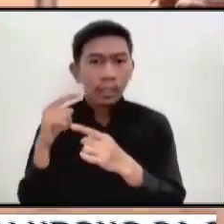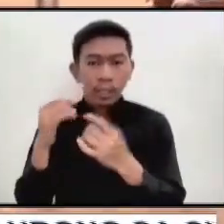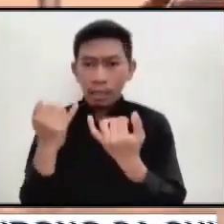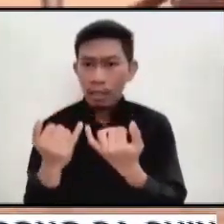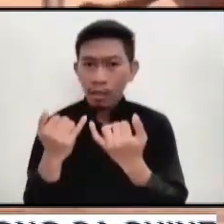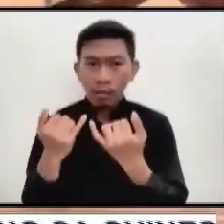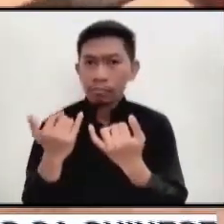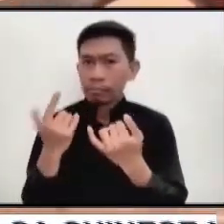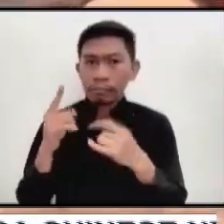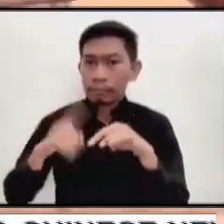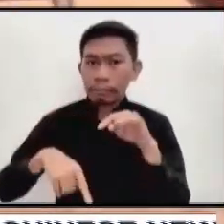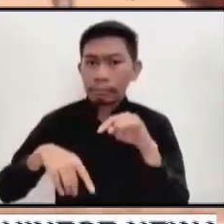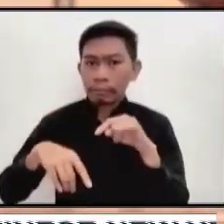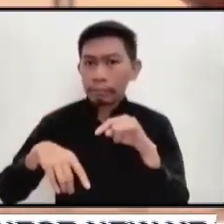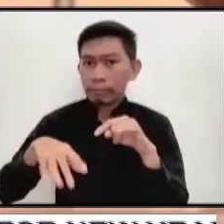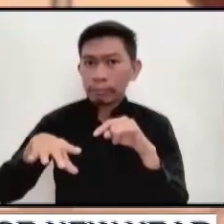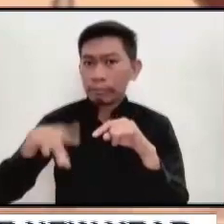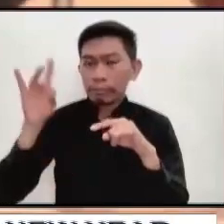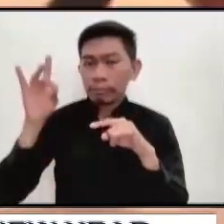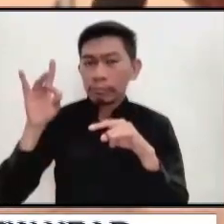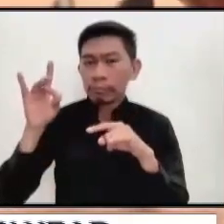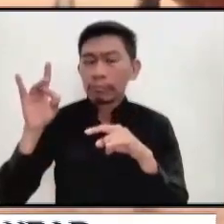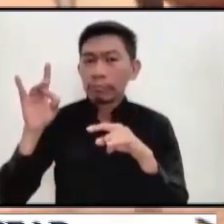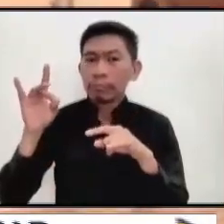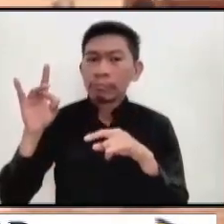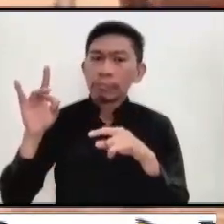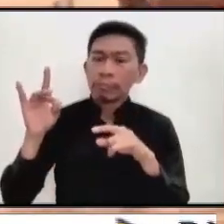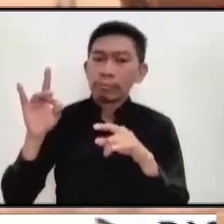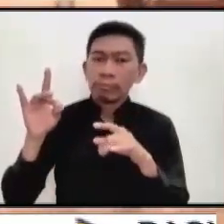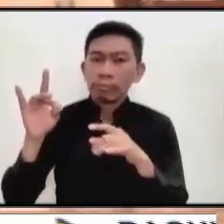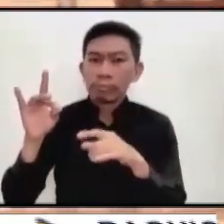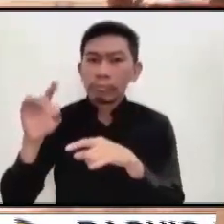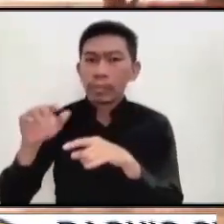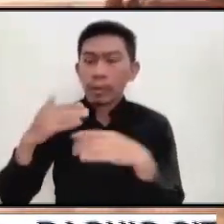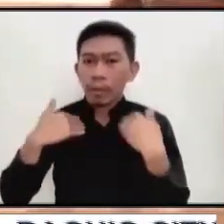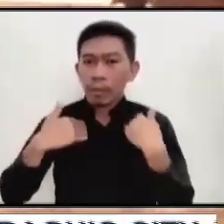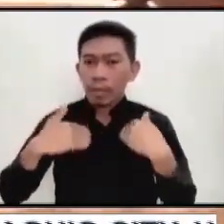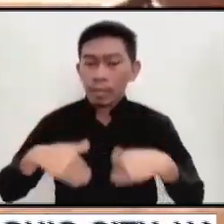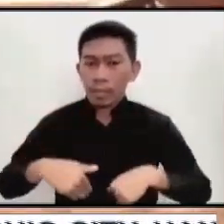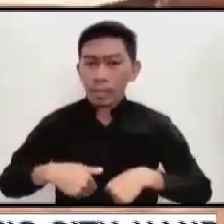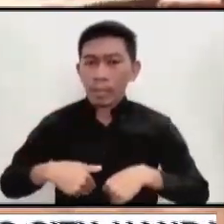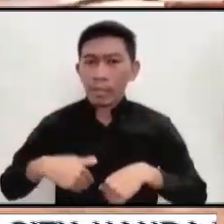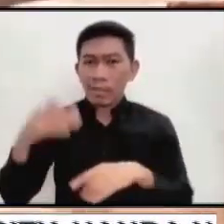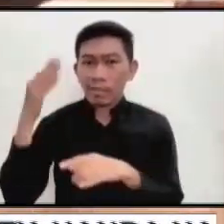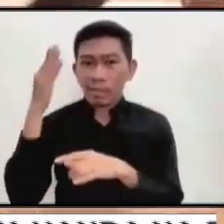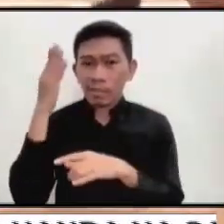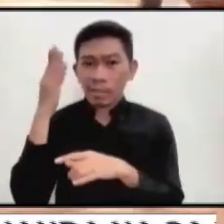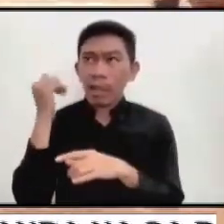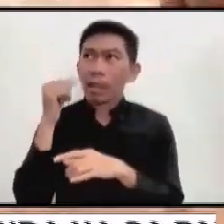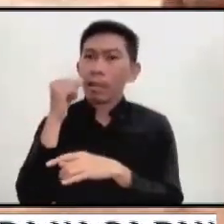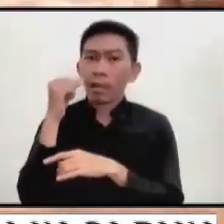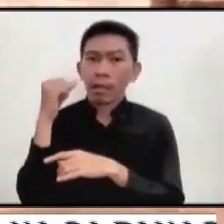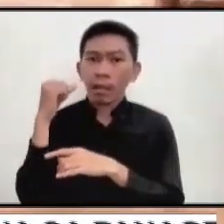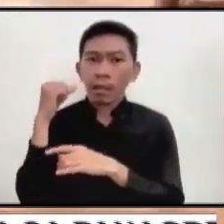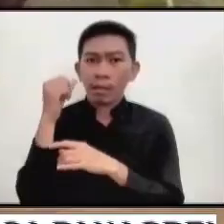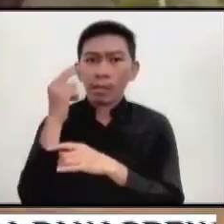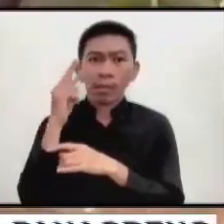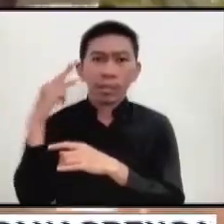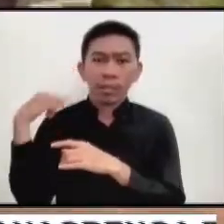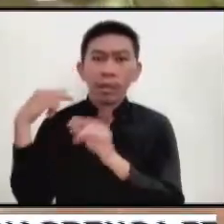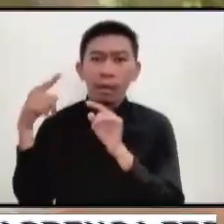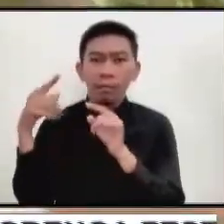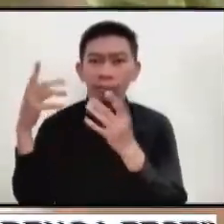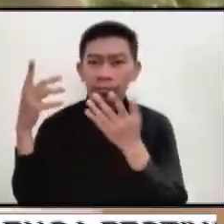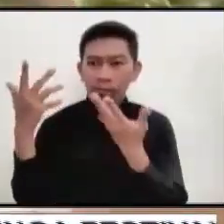mistaken, hindi pa rin po na-retrieve yung dead body. Kasi the other day pa yun po nawawala. Ito po yung